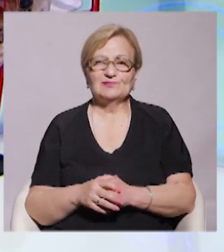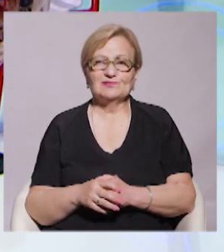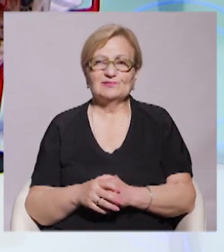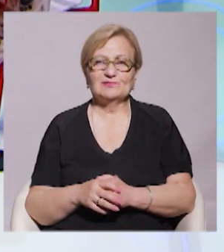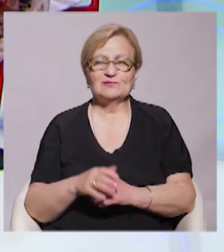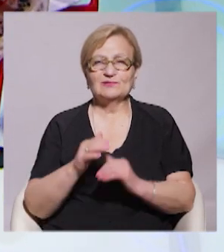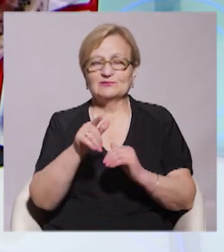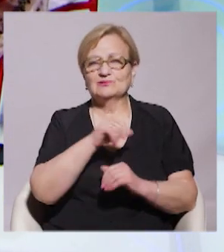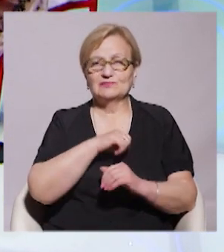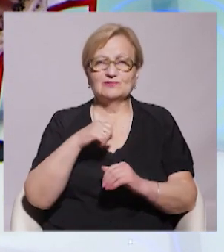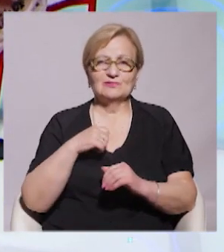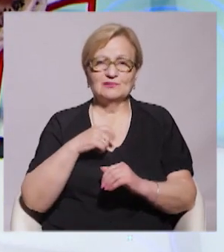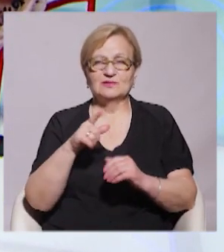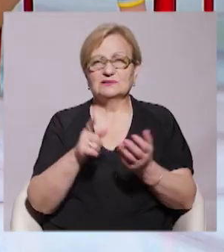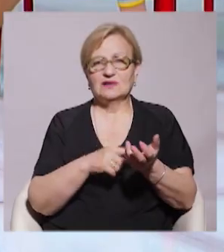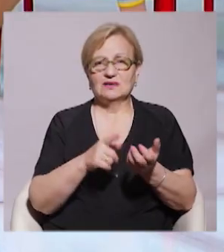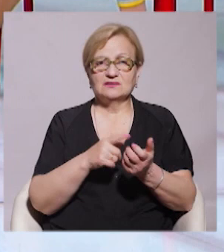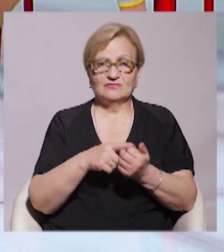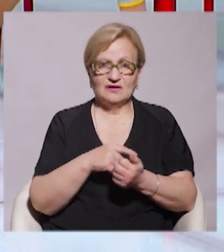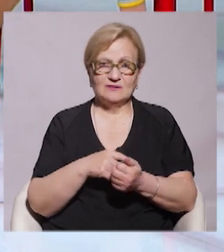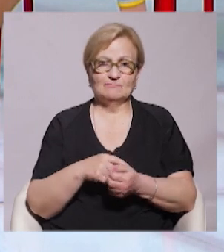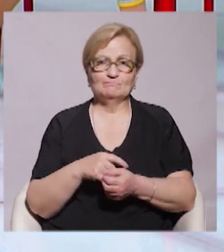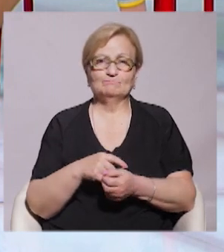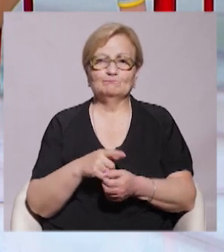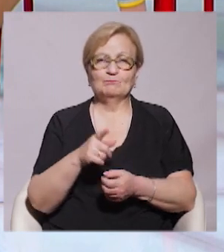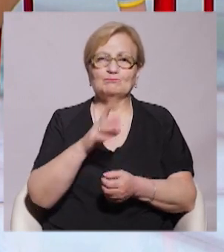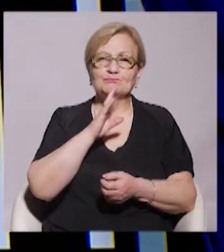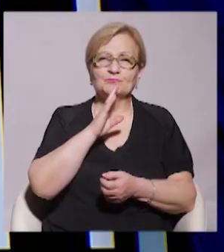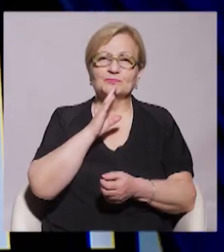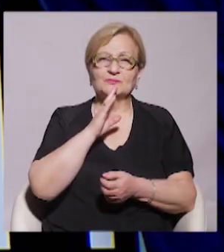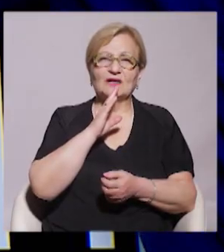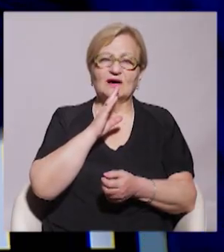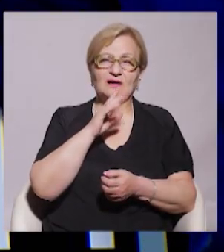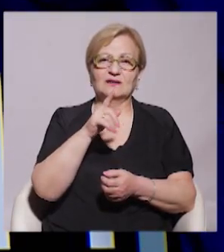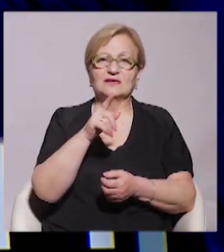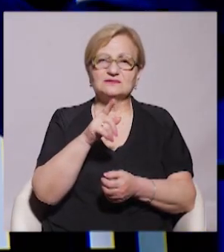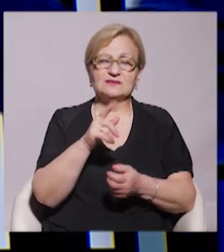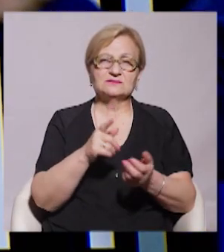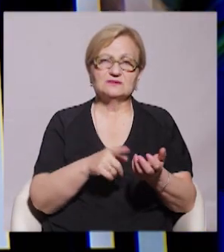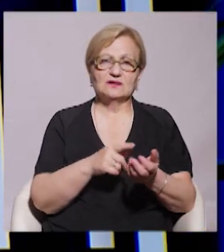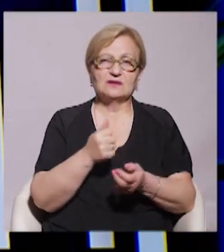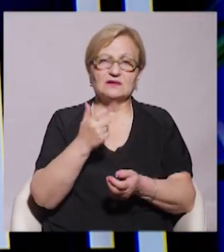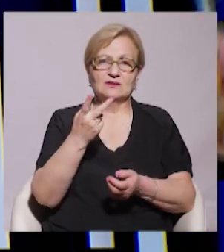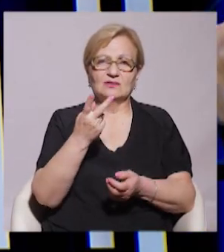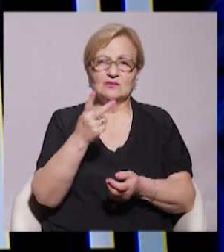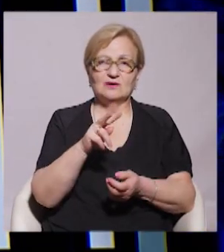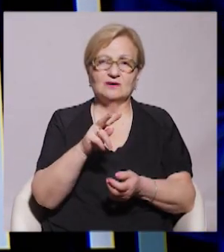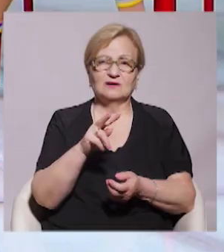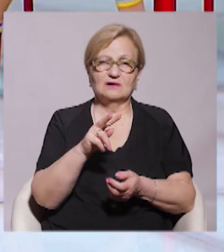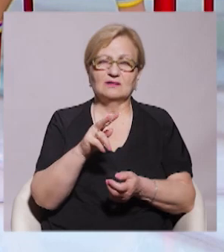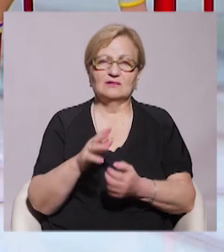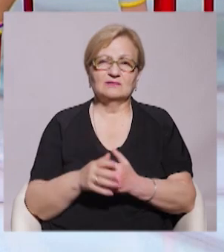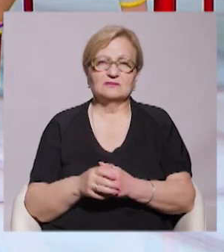დაითვალეთ მე ბავშვებს ვეთყვი თქვენ რას აკეთებთ ანასტასია ითვლის აი ამ ნახატზე რამდენი ორიანია